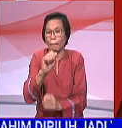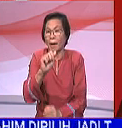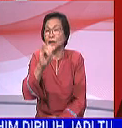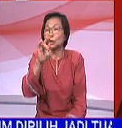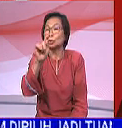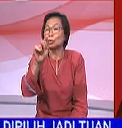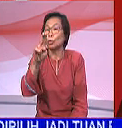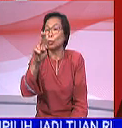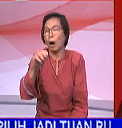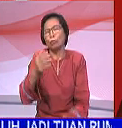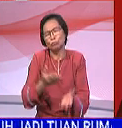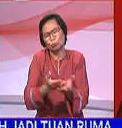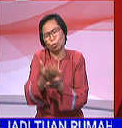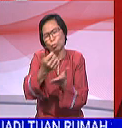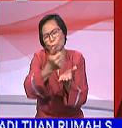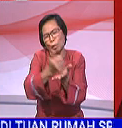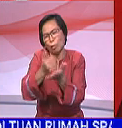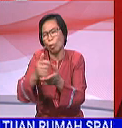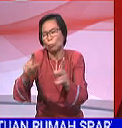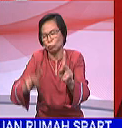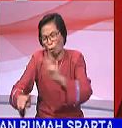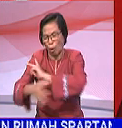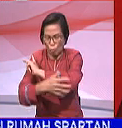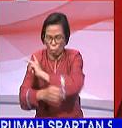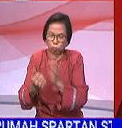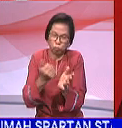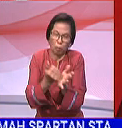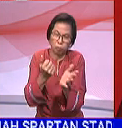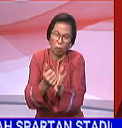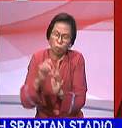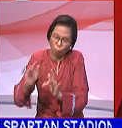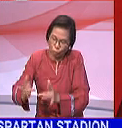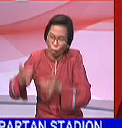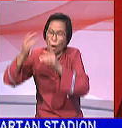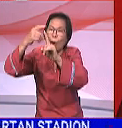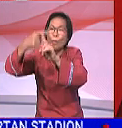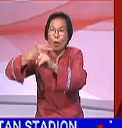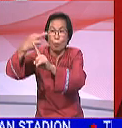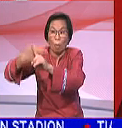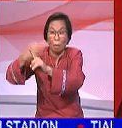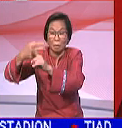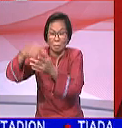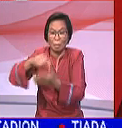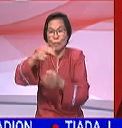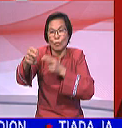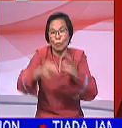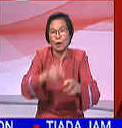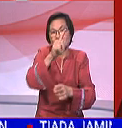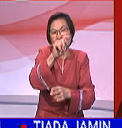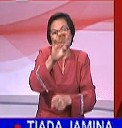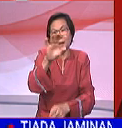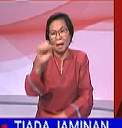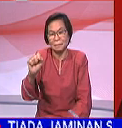BS terus menyantuni golongan kurang berkemampuan dalam meringankan beban mereka pada bulan Ramadhan ini menurut pengurus besar di